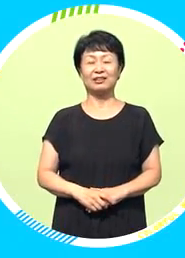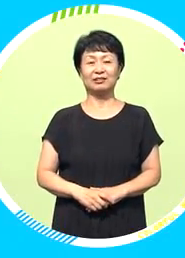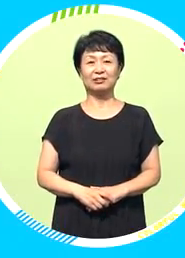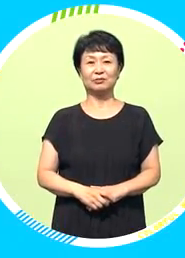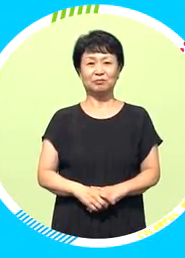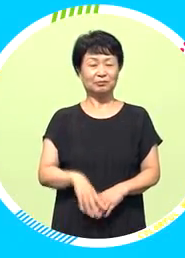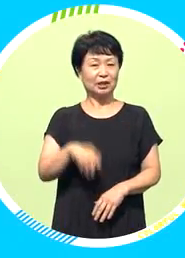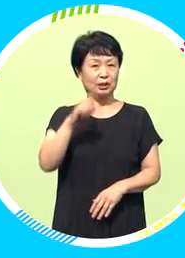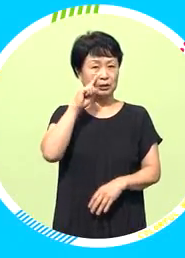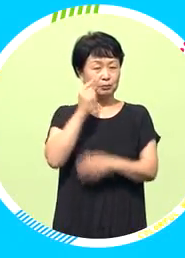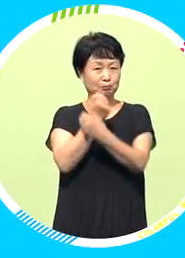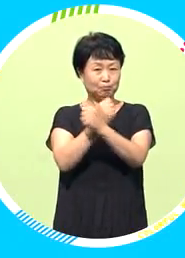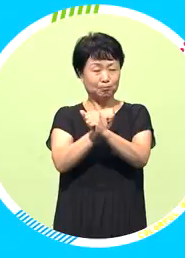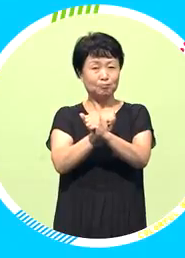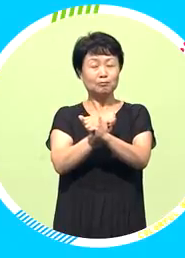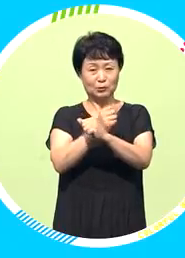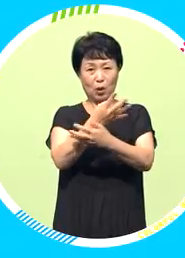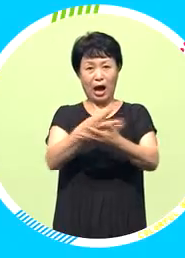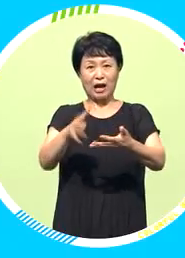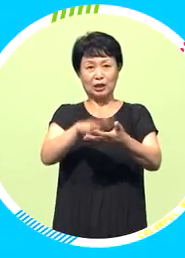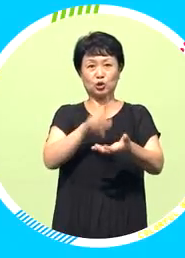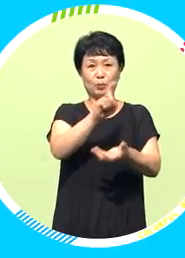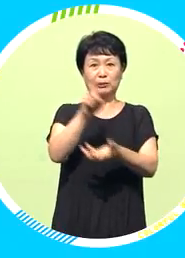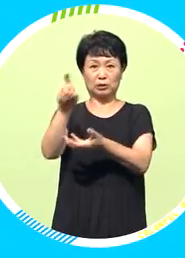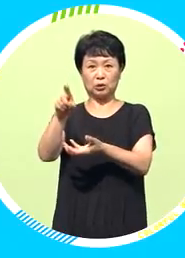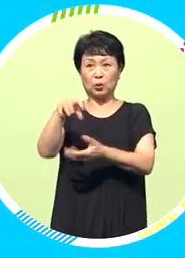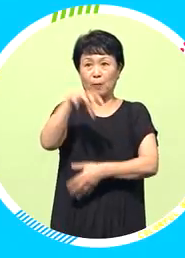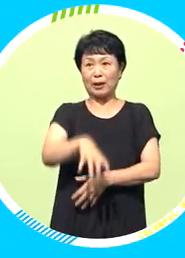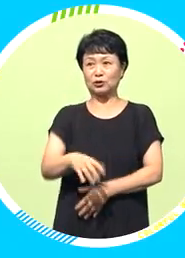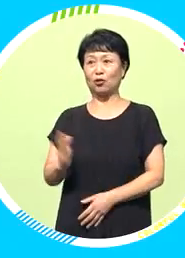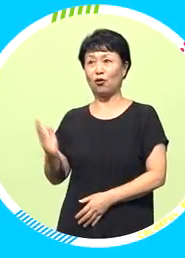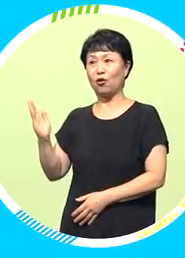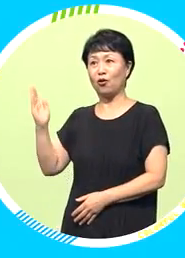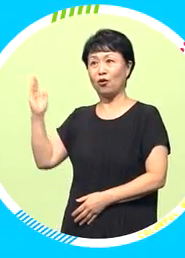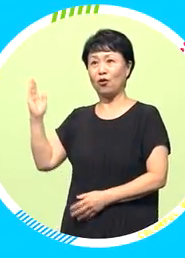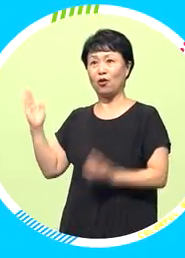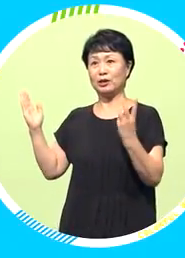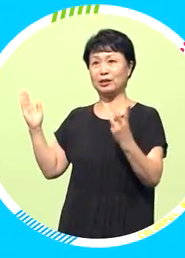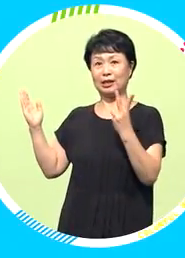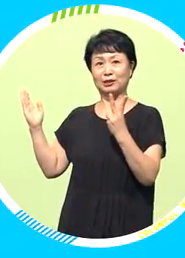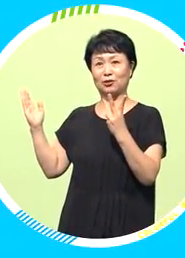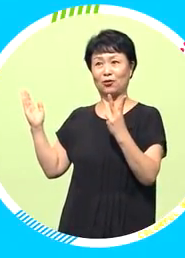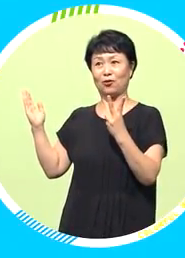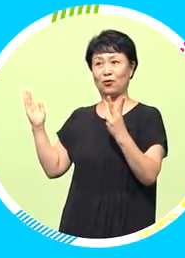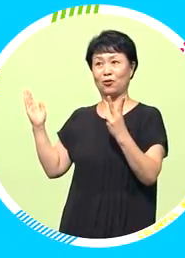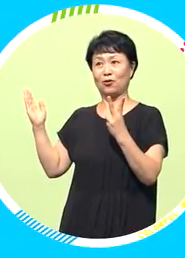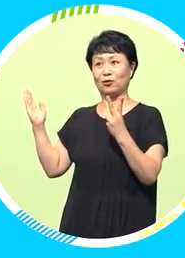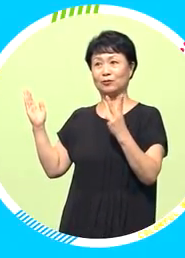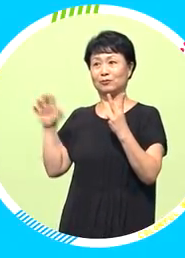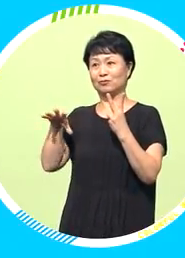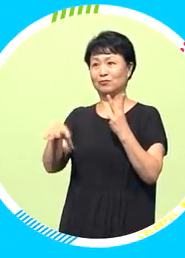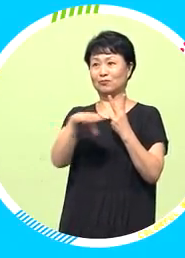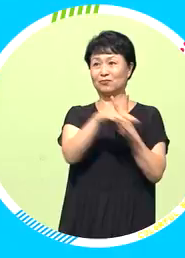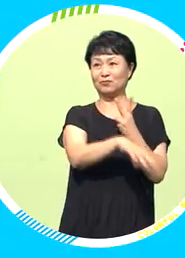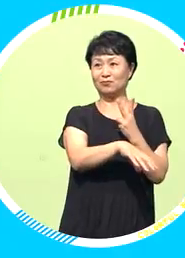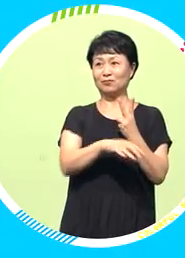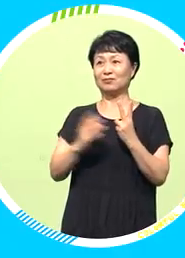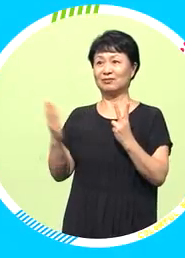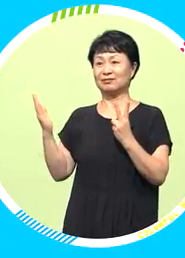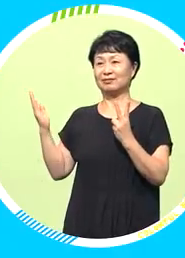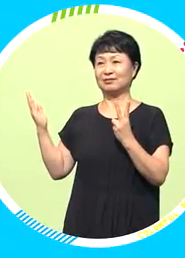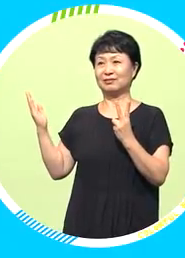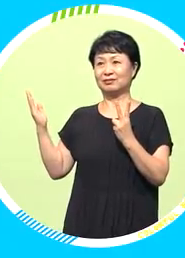験展示用のハンギングバスケットなんですけど、場所が湘南海外公園のサーフビレッジの水の広場、そしてね江ノ島のヨットハウ